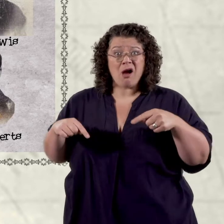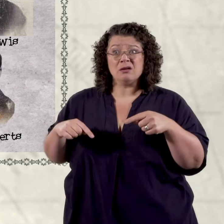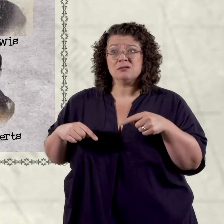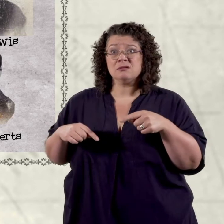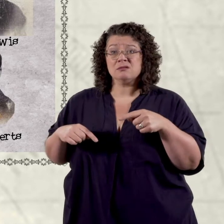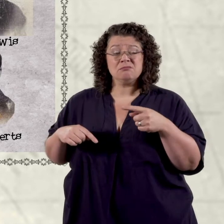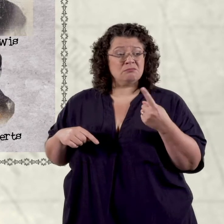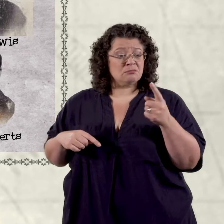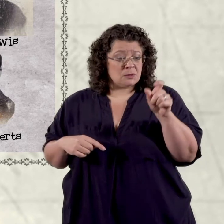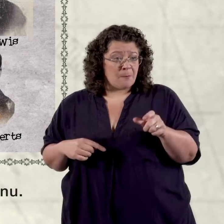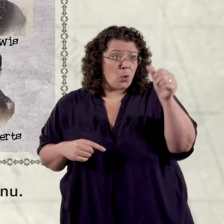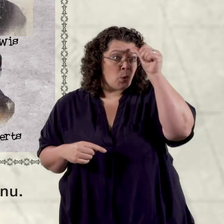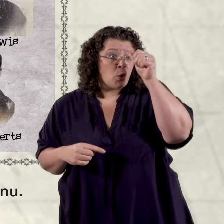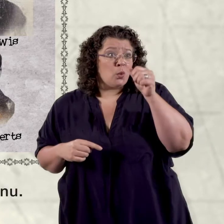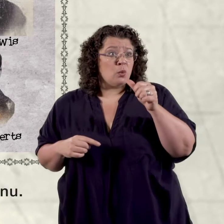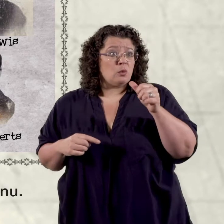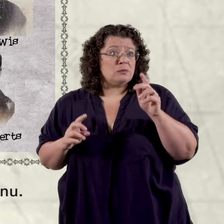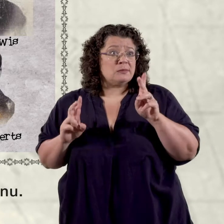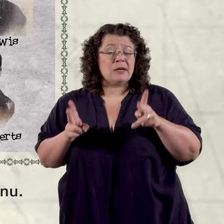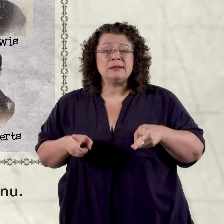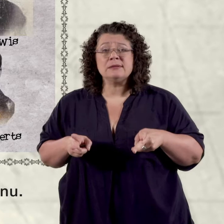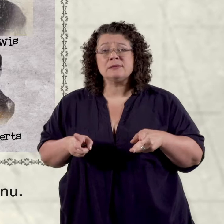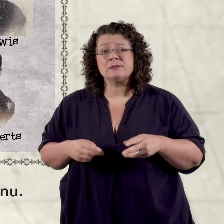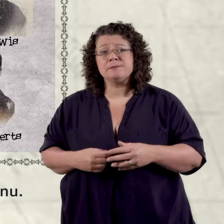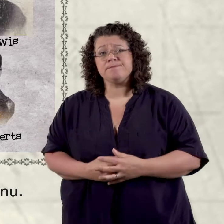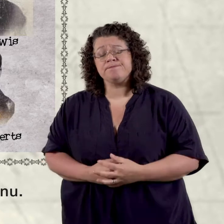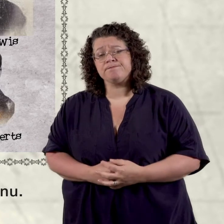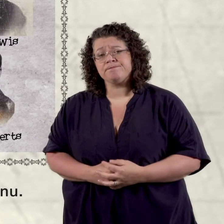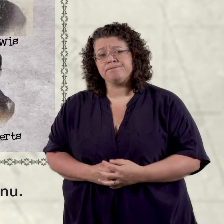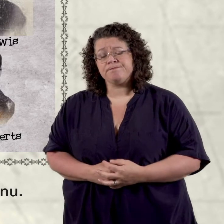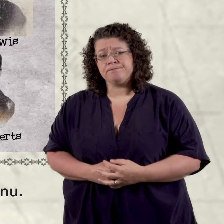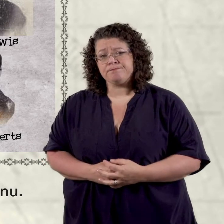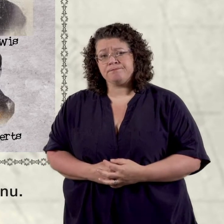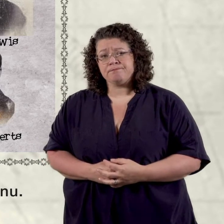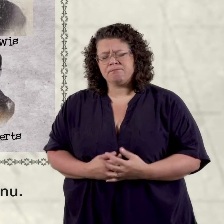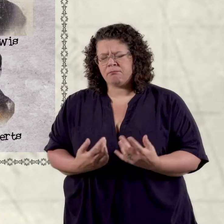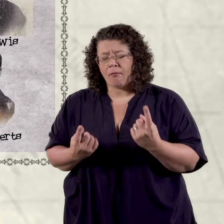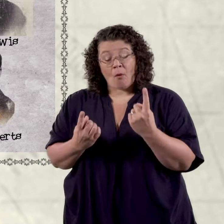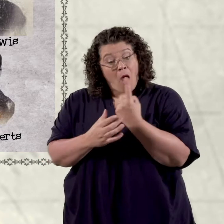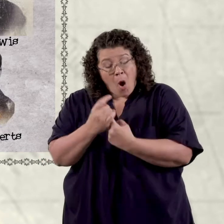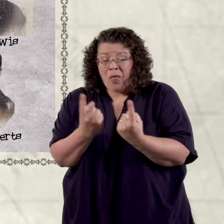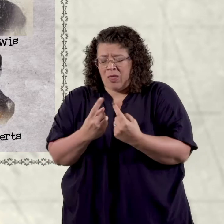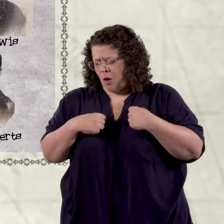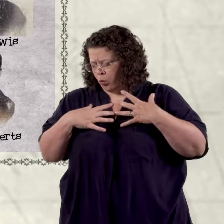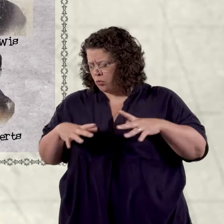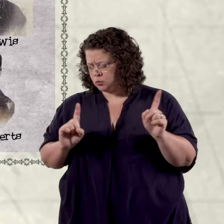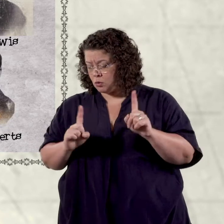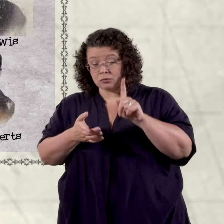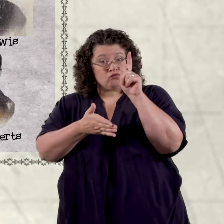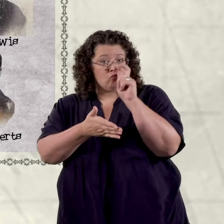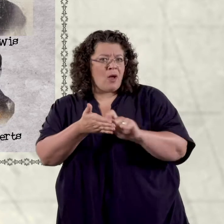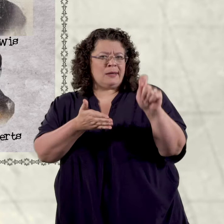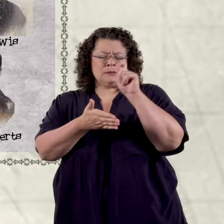marw. A'r unig beth o'n i eisiau wneud oedd sgwennu. Sgwennu, sgwennu a sgwennu. Sgwennu cerddi am y bechgyn dewr